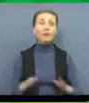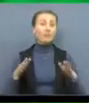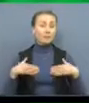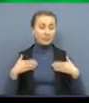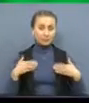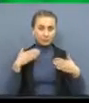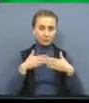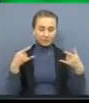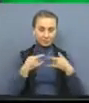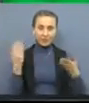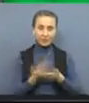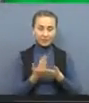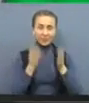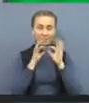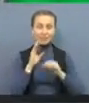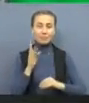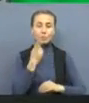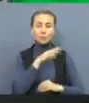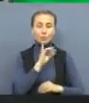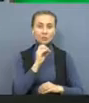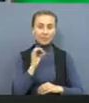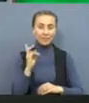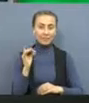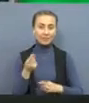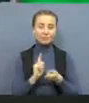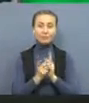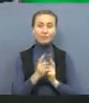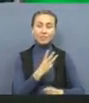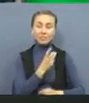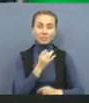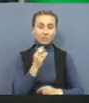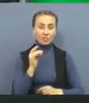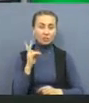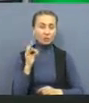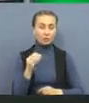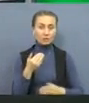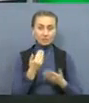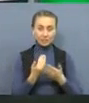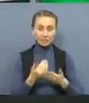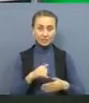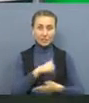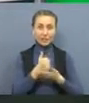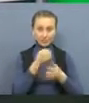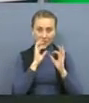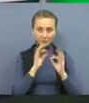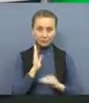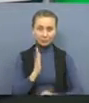Здравствуйте, в эфире новости на телеканале Кокше, в студии Зарина Дюсикеева, сурдоперевод Тамары Шевченко. Смотрите сегодня в нашем